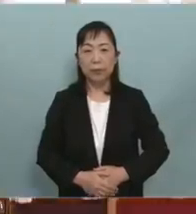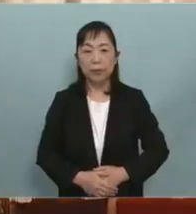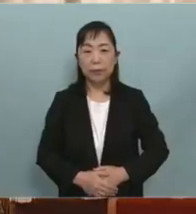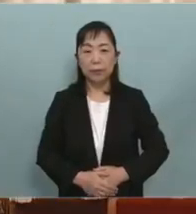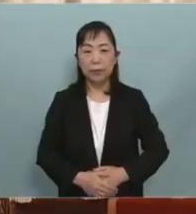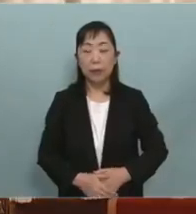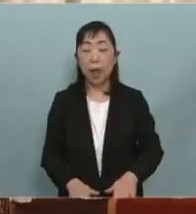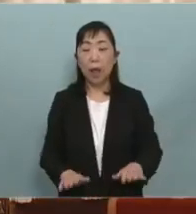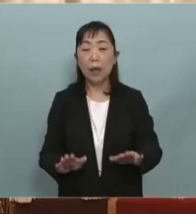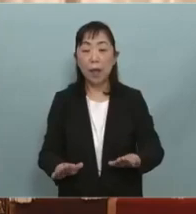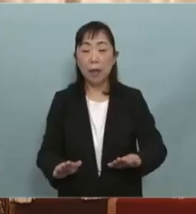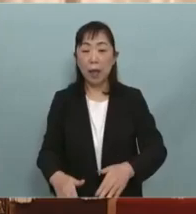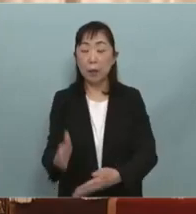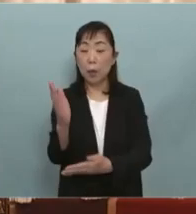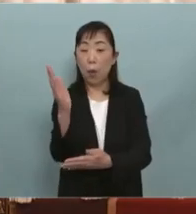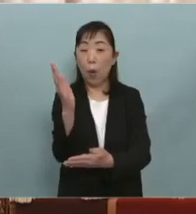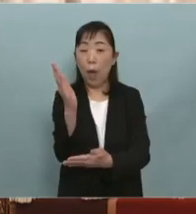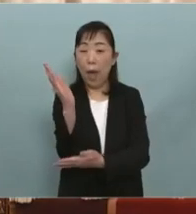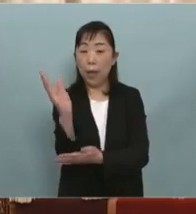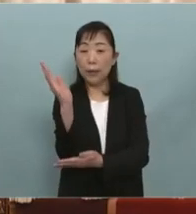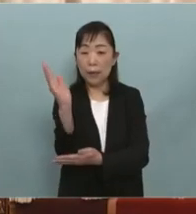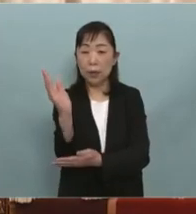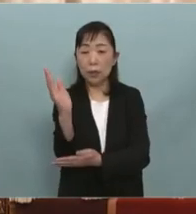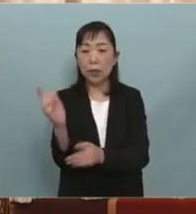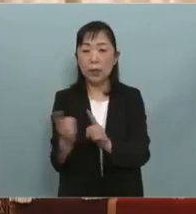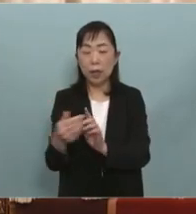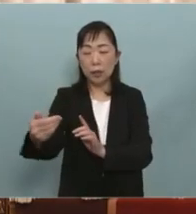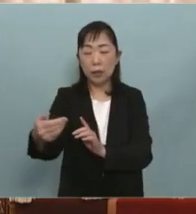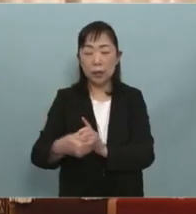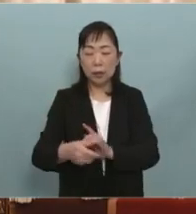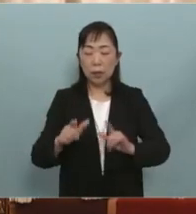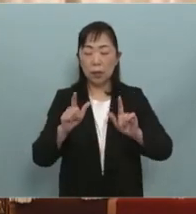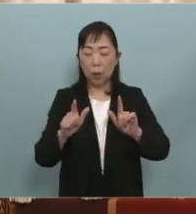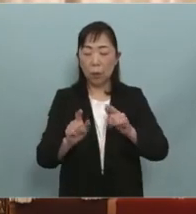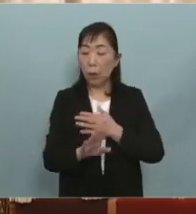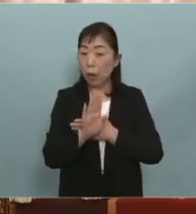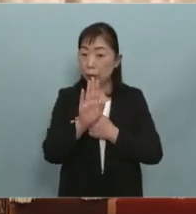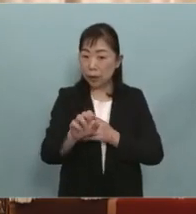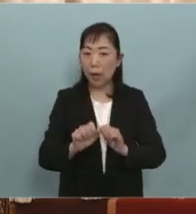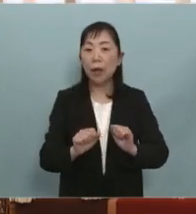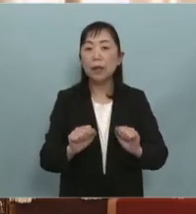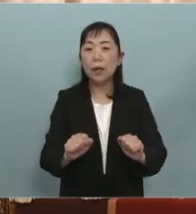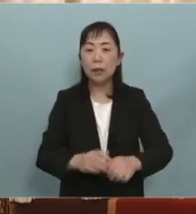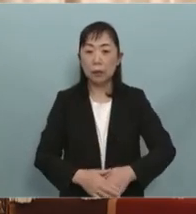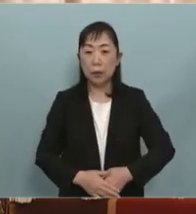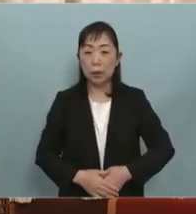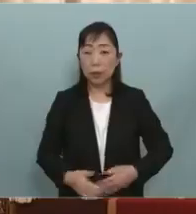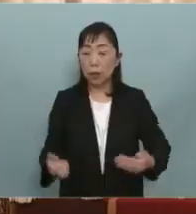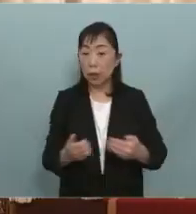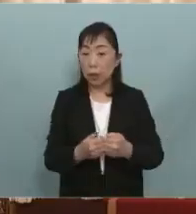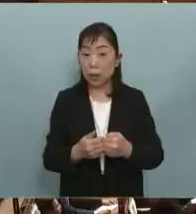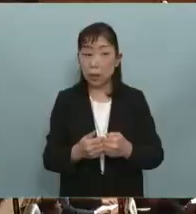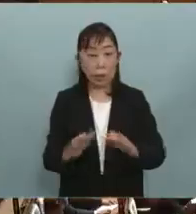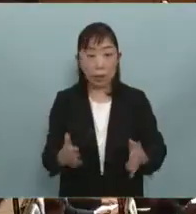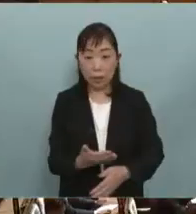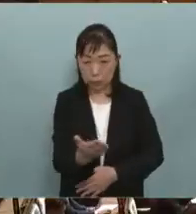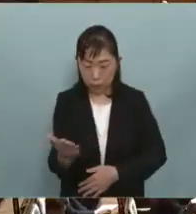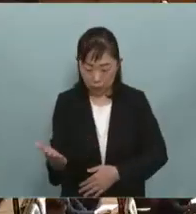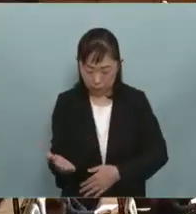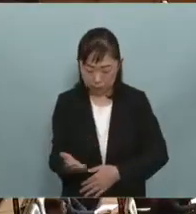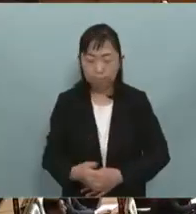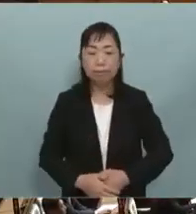ただの演説に対する質疑は次回に譲りたいと存じますがご異議ございません